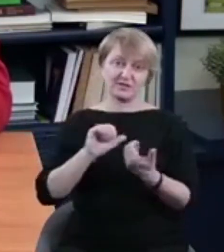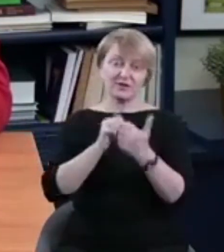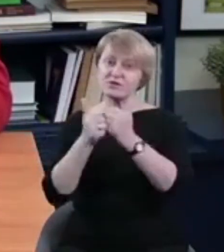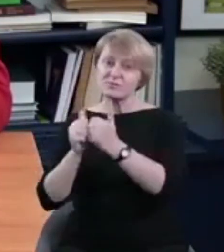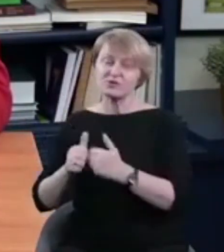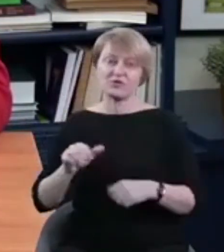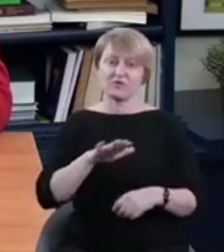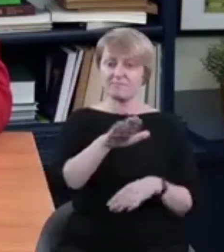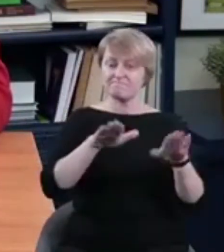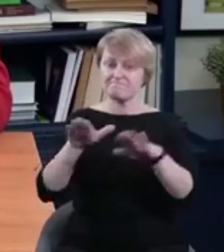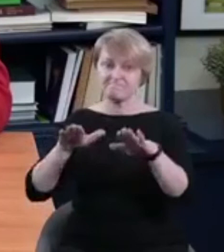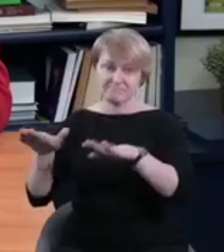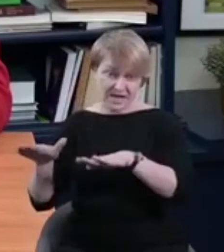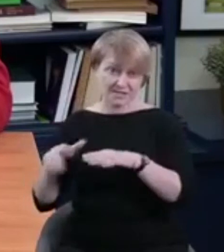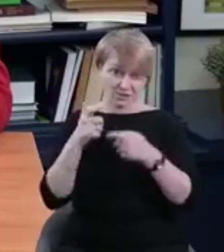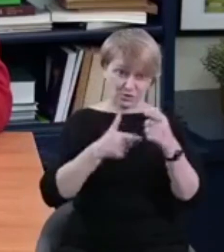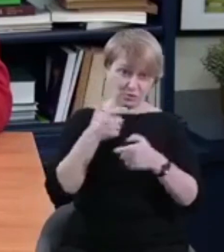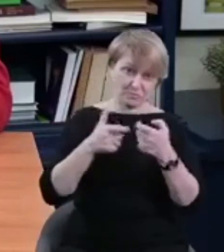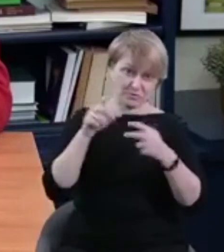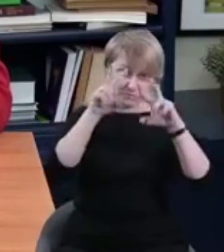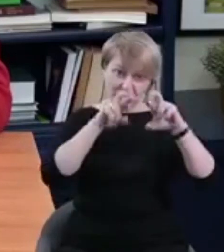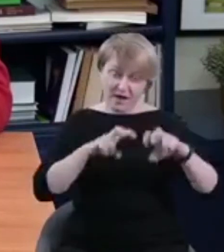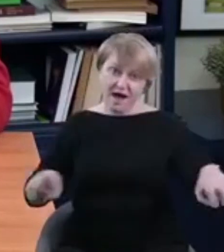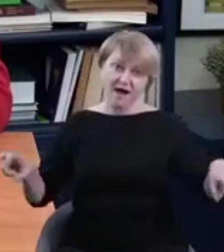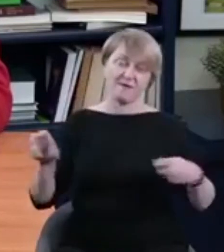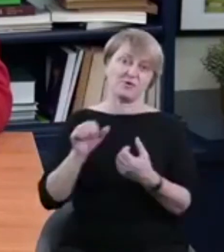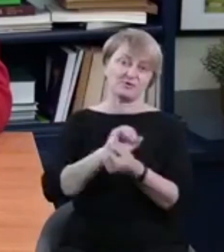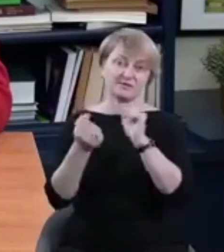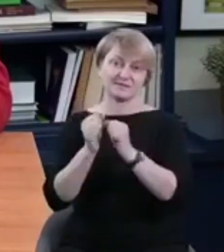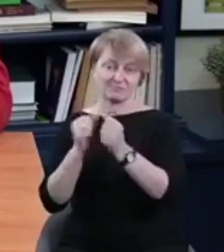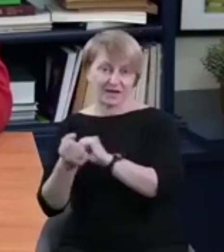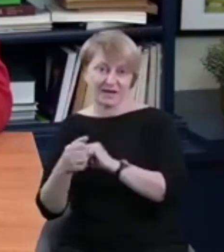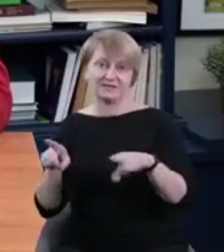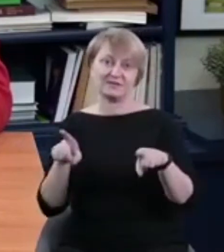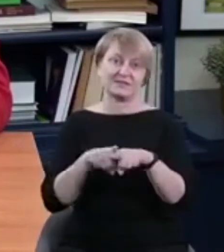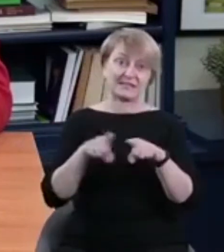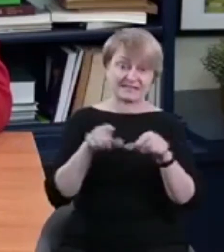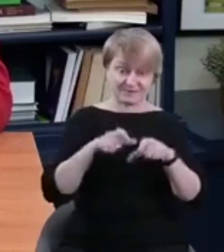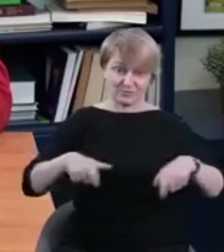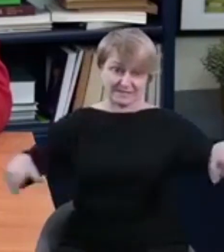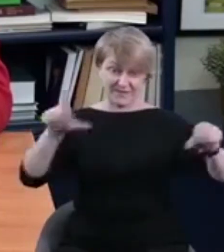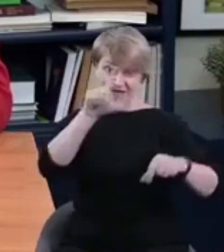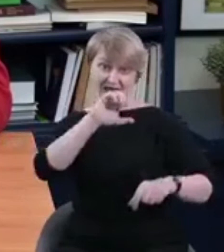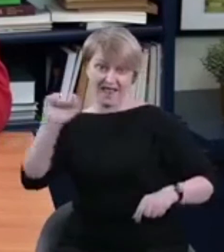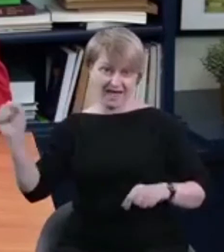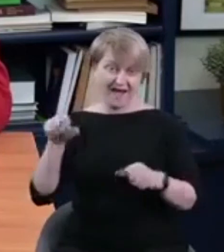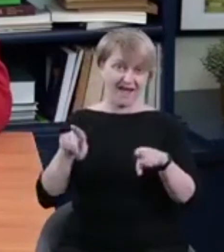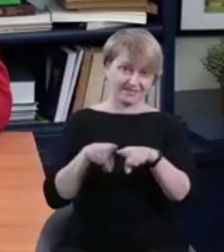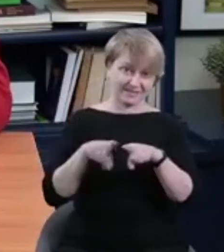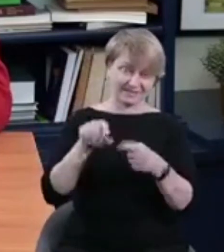doczekają się modernizacji naprawdę bo i stadion plastycznych tym roku doczekała się nowej bieżni i również